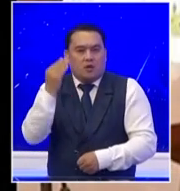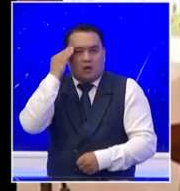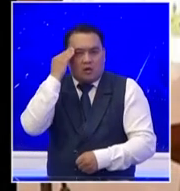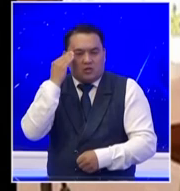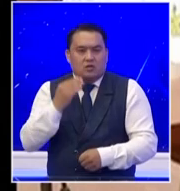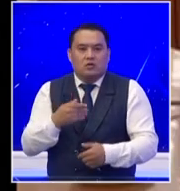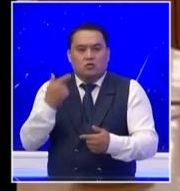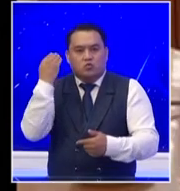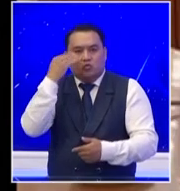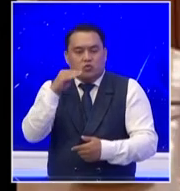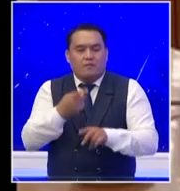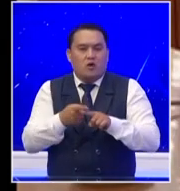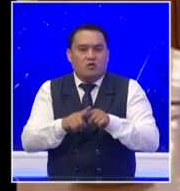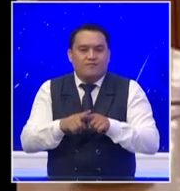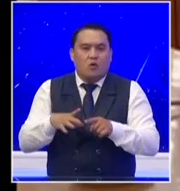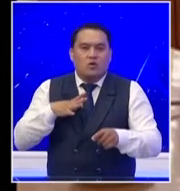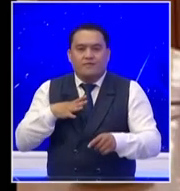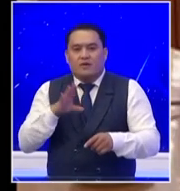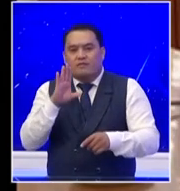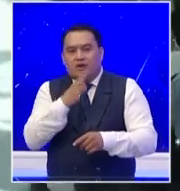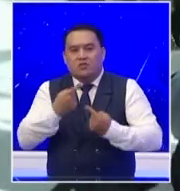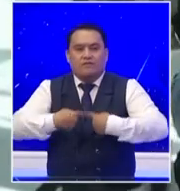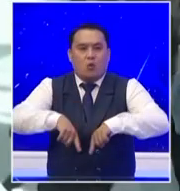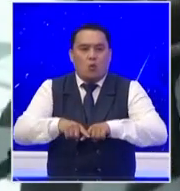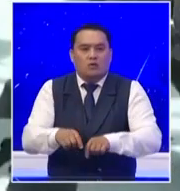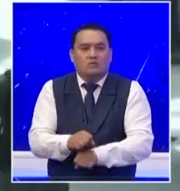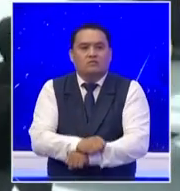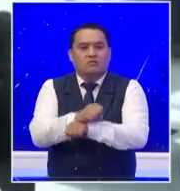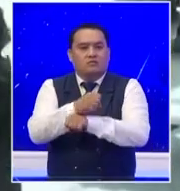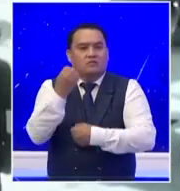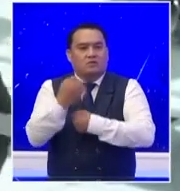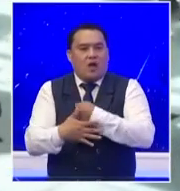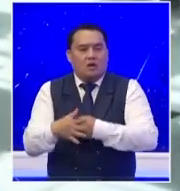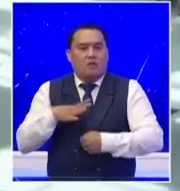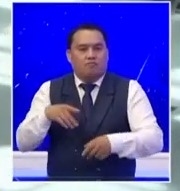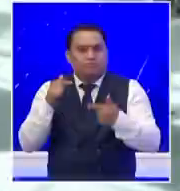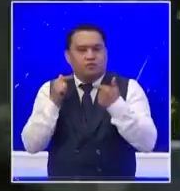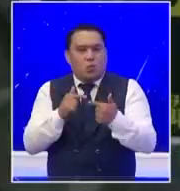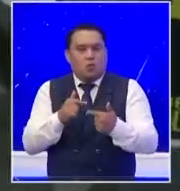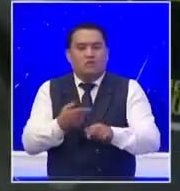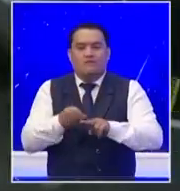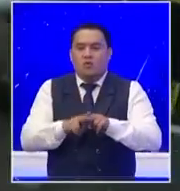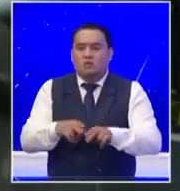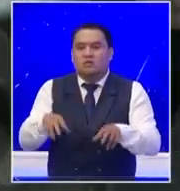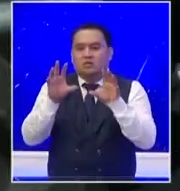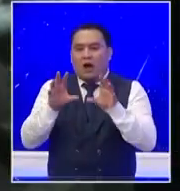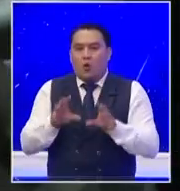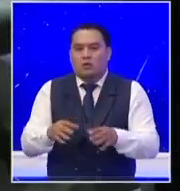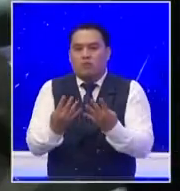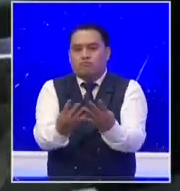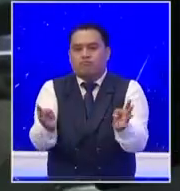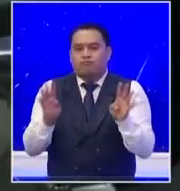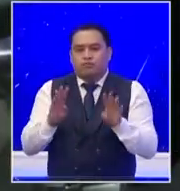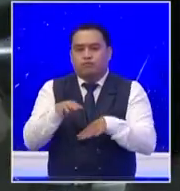сторонникам оппозиции в Гонконге. Около сотни демонстрантов собрались в деловом центре Гонконга, чтобы выразить протест против принятия закона. Полиция оцепила